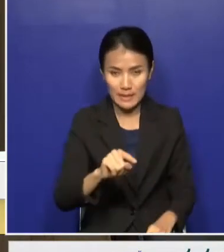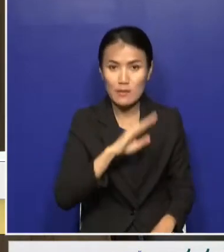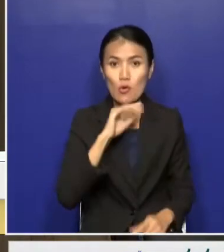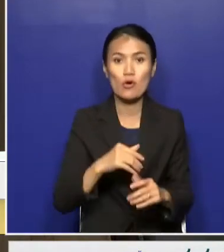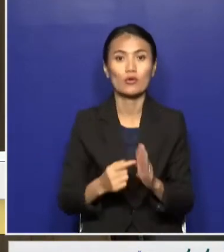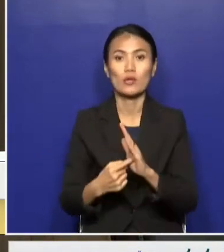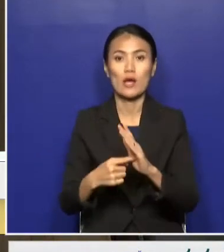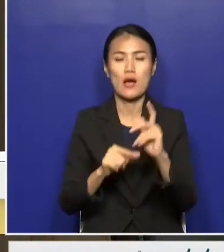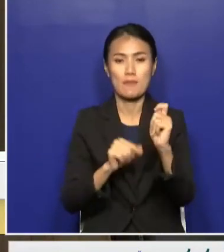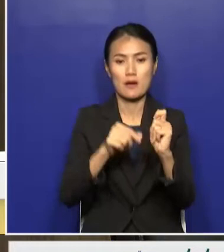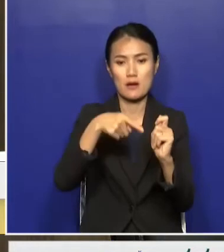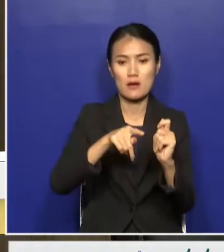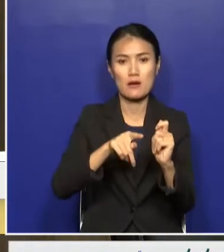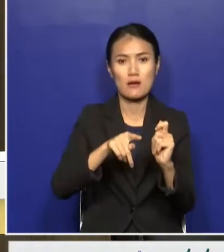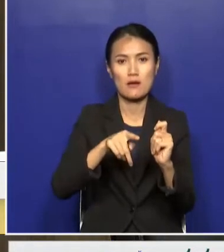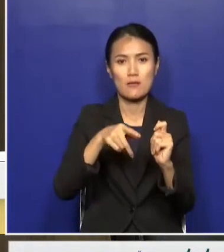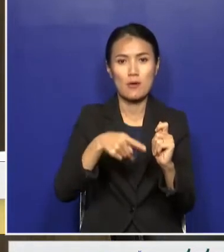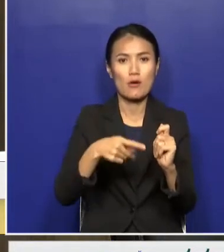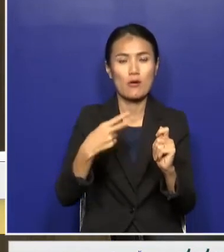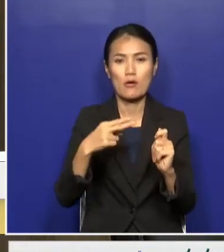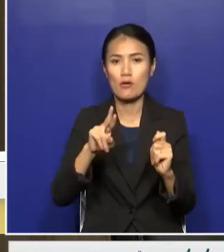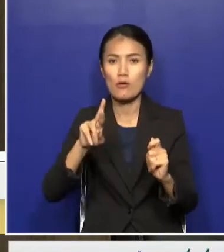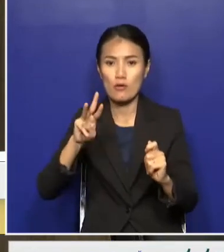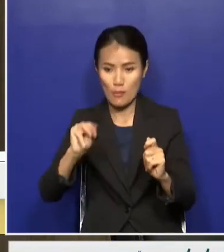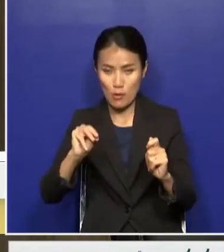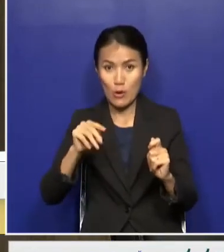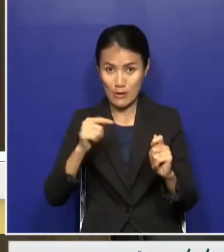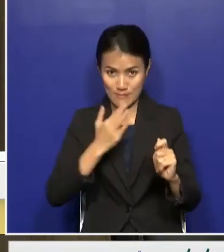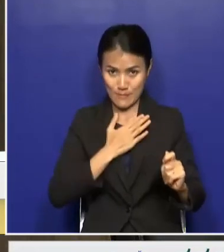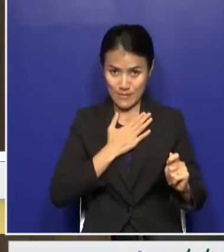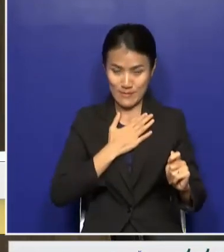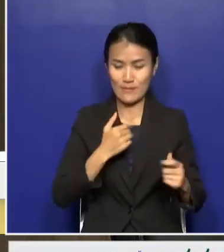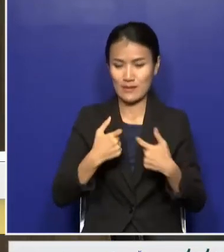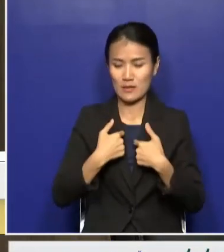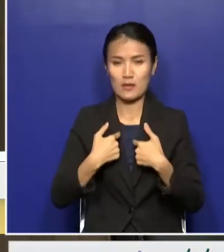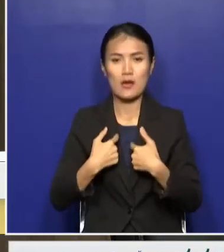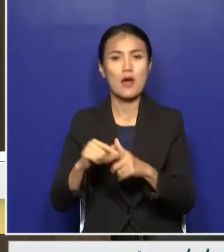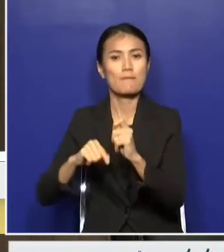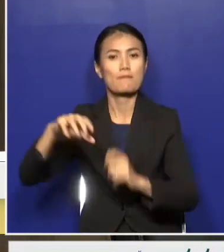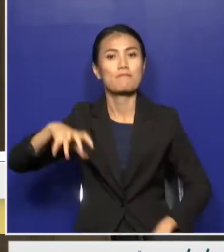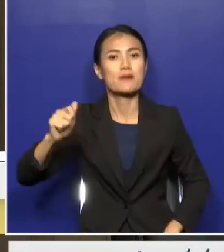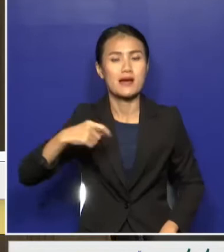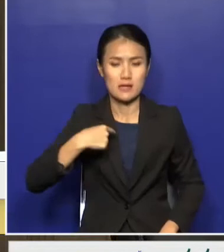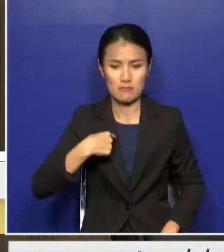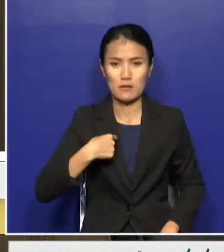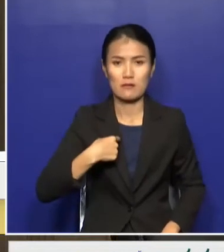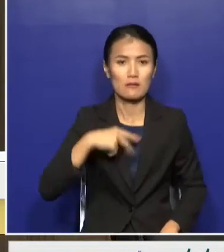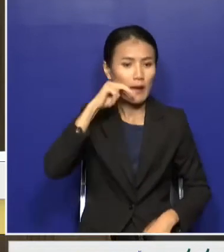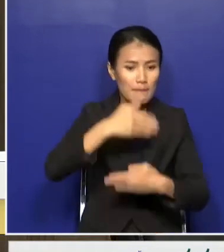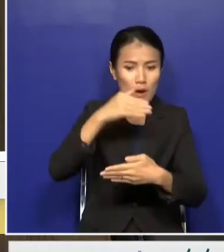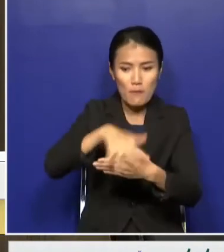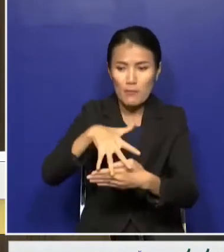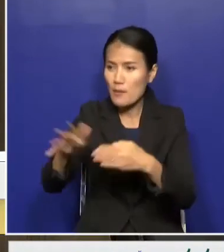พรหมพิรามกับอำเภอเมืองนะครับชาวบ้านเนี่ยนะครับน่าสงสารแล้วเขาก็จะไม่มีทุนรอนที่ไหนแล้วเพราะว่